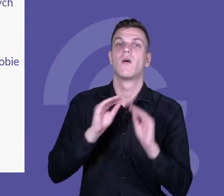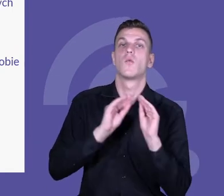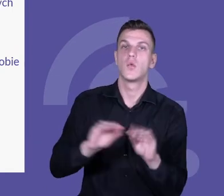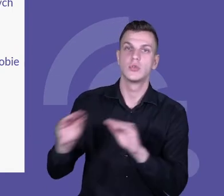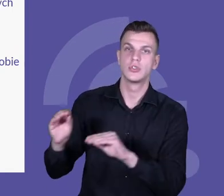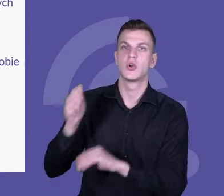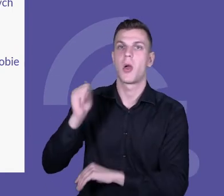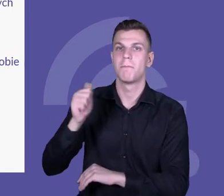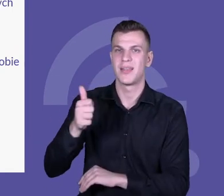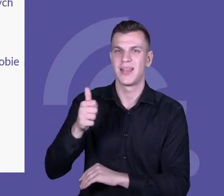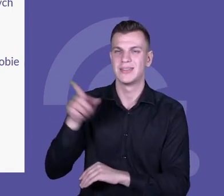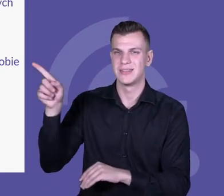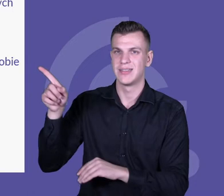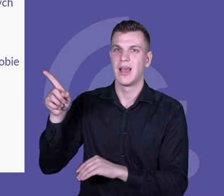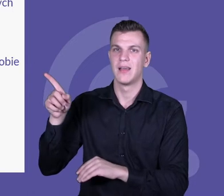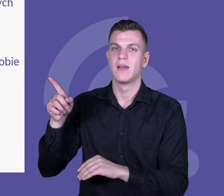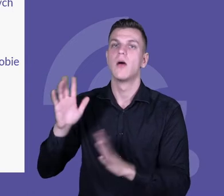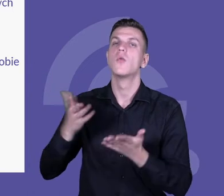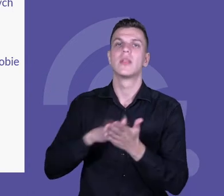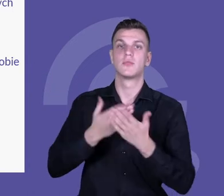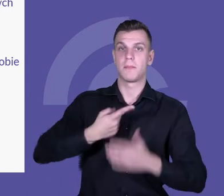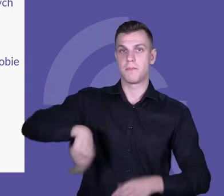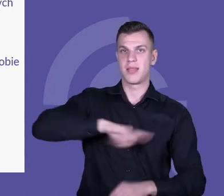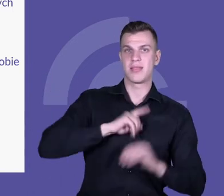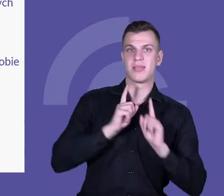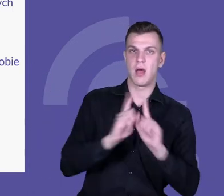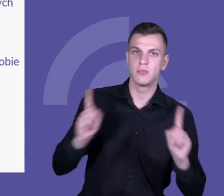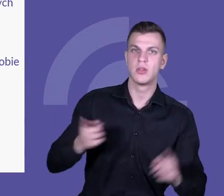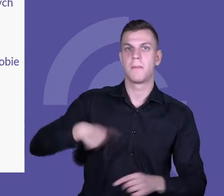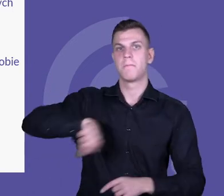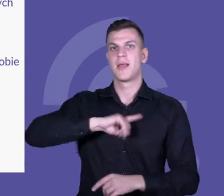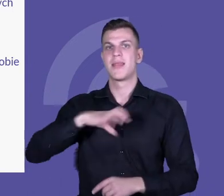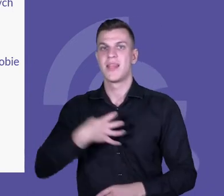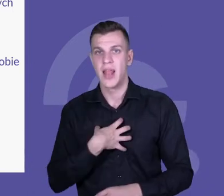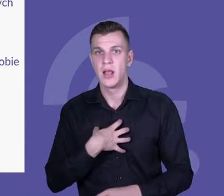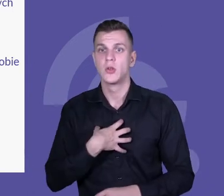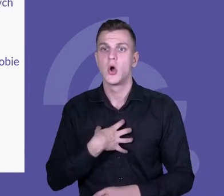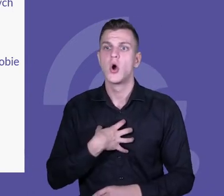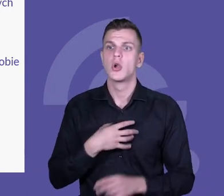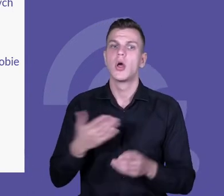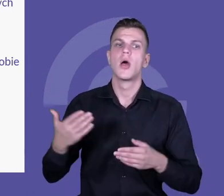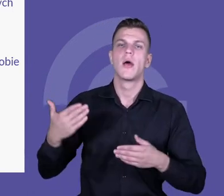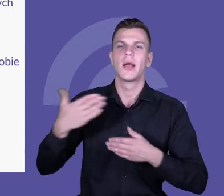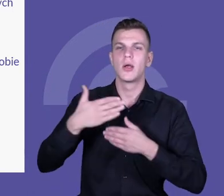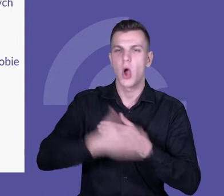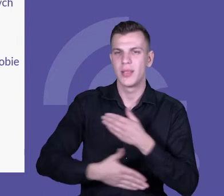których oczekuje od nas system. Znaczy, co my jako nauczyciele, co my jako dyrektorzy szkół mamy na koniec etapu edukacyjnego